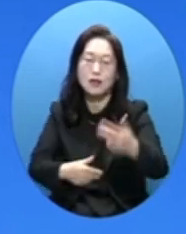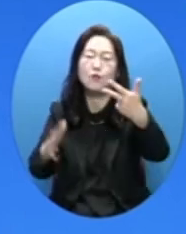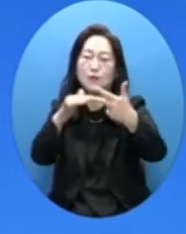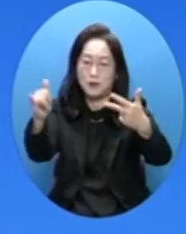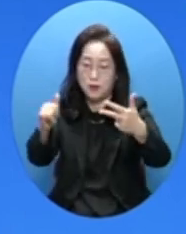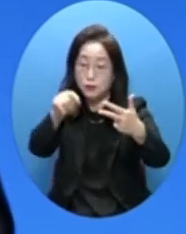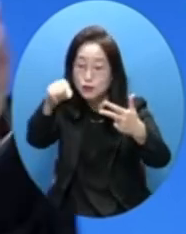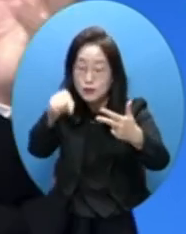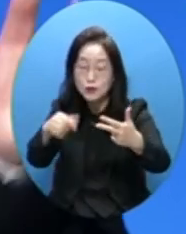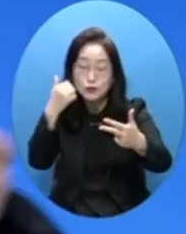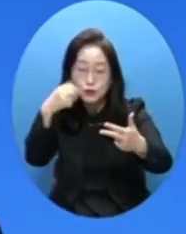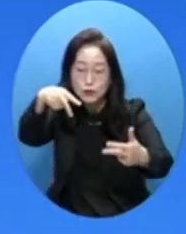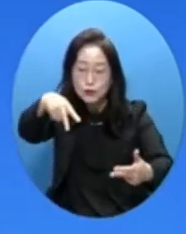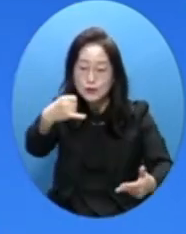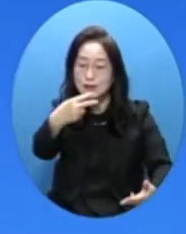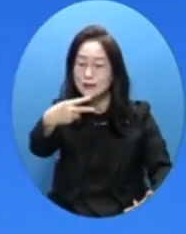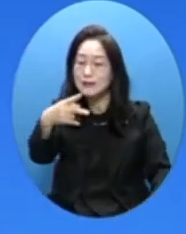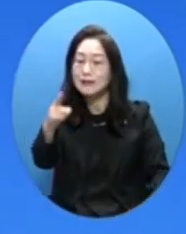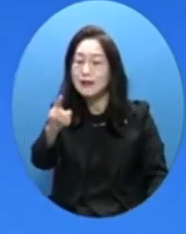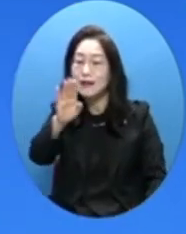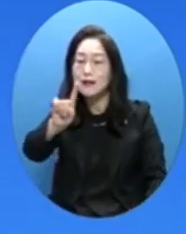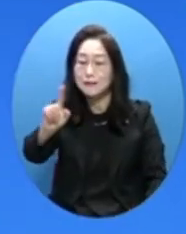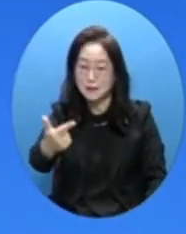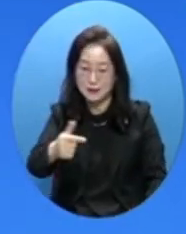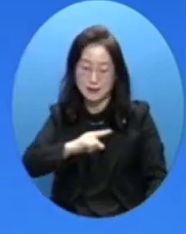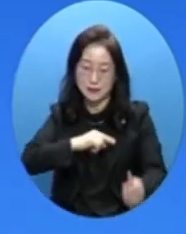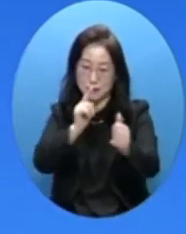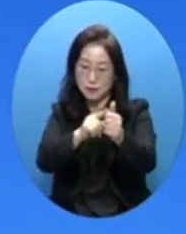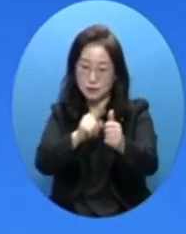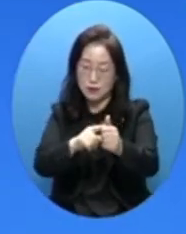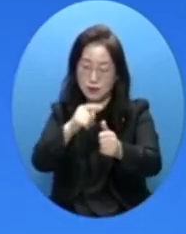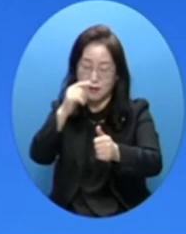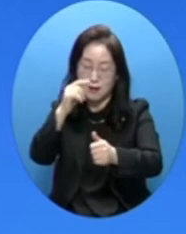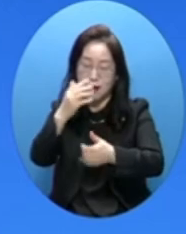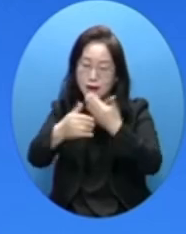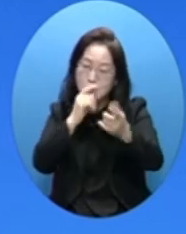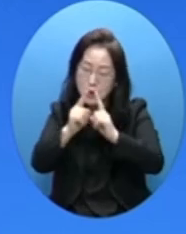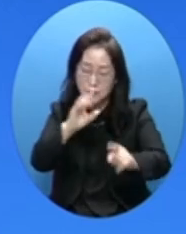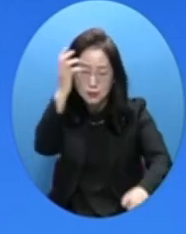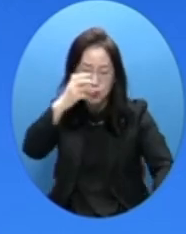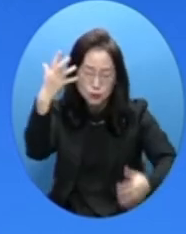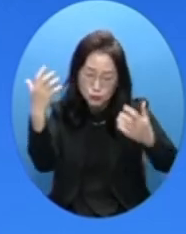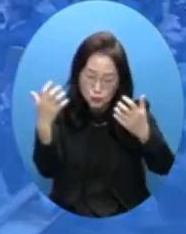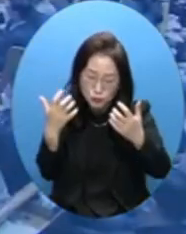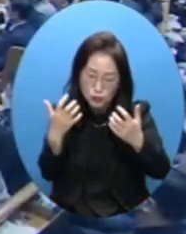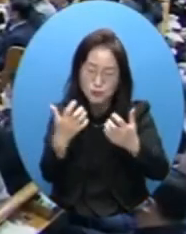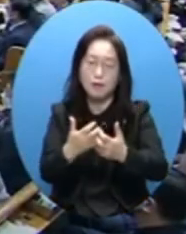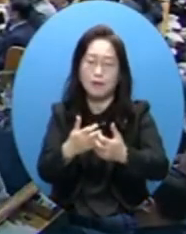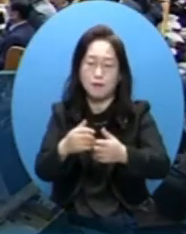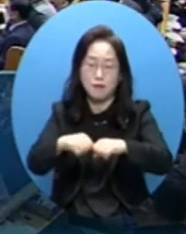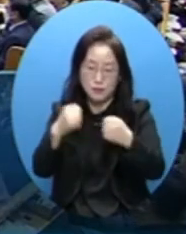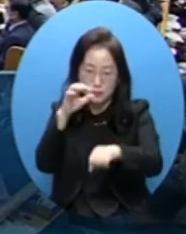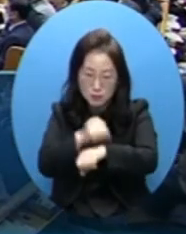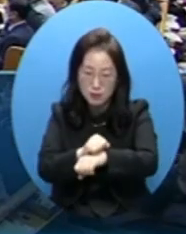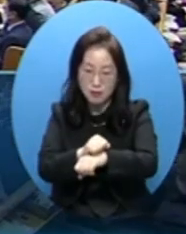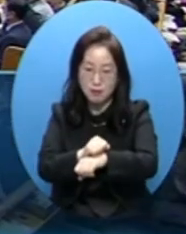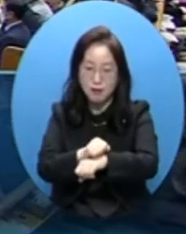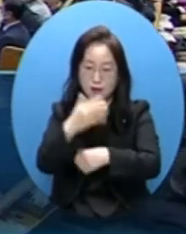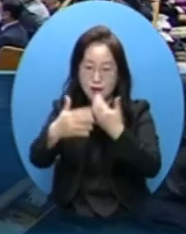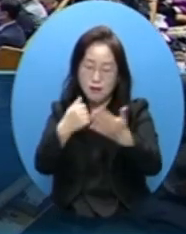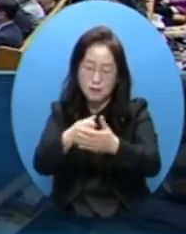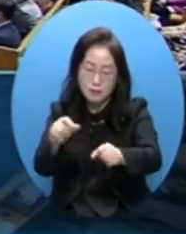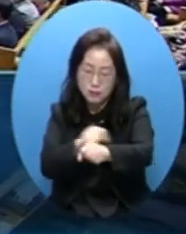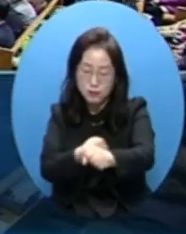뿐 아니라 하나님의 능력임에서 표적과 기사를 많이 행하고 하나님의 영광을 나타냈습니다. 사도행전 6장